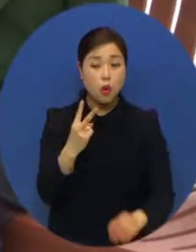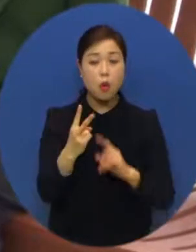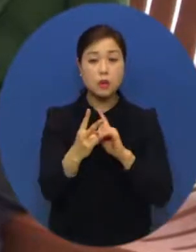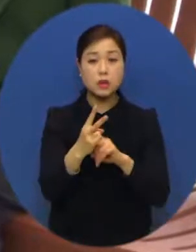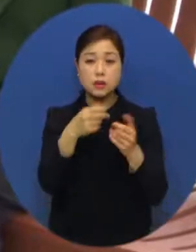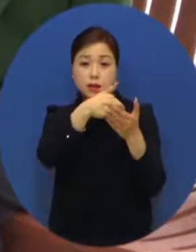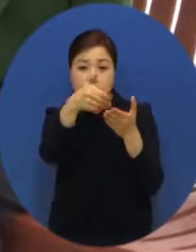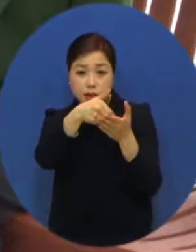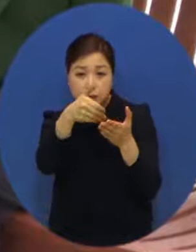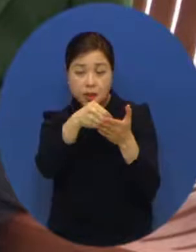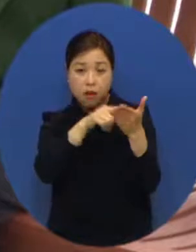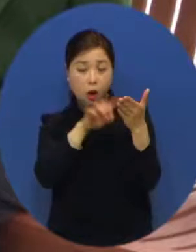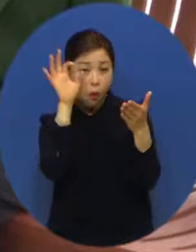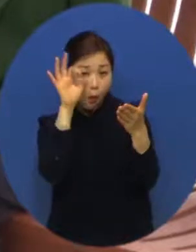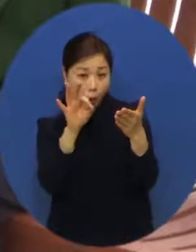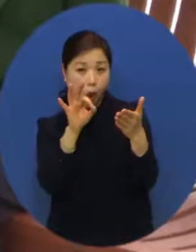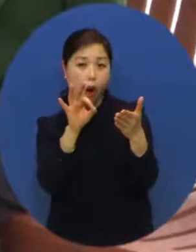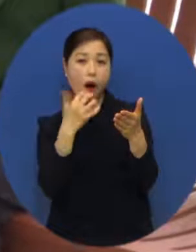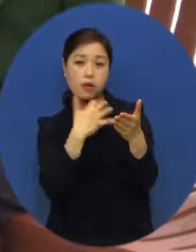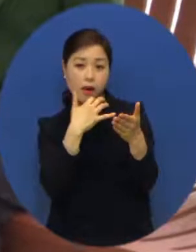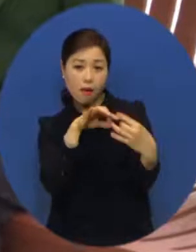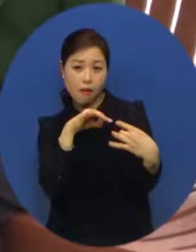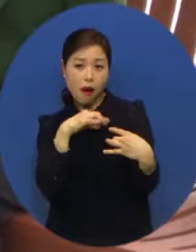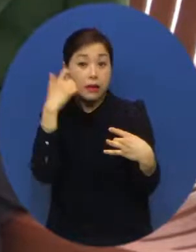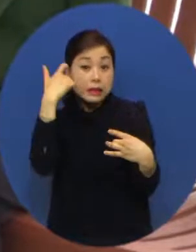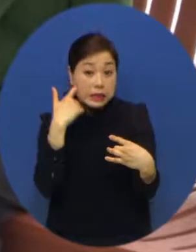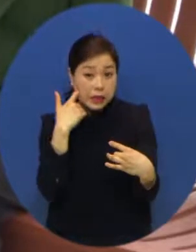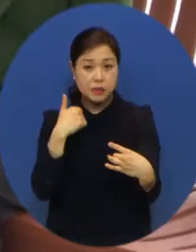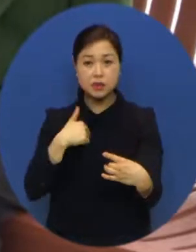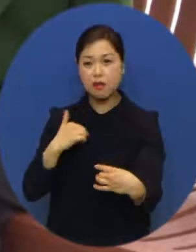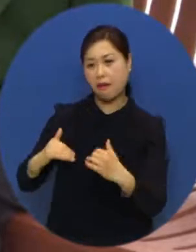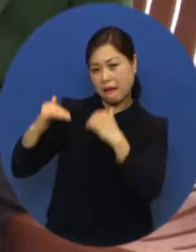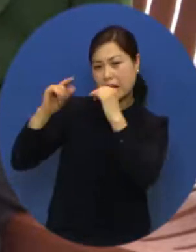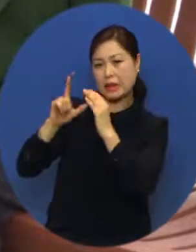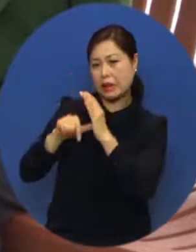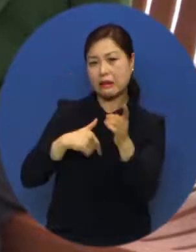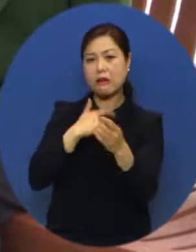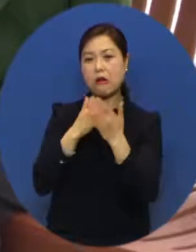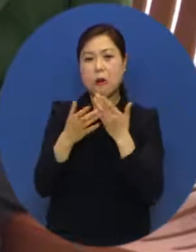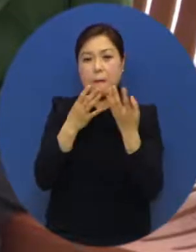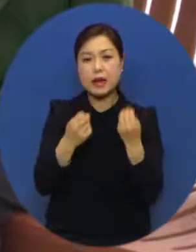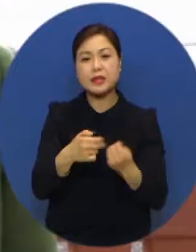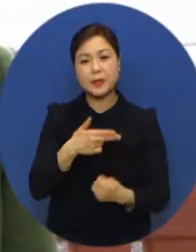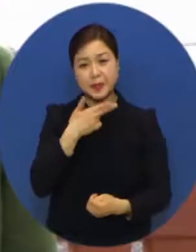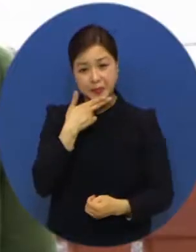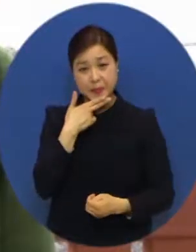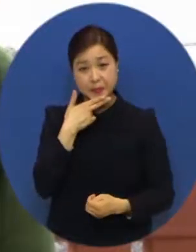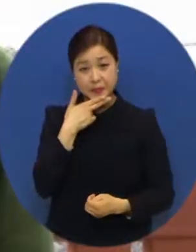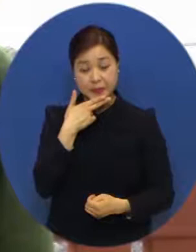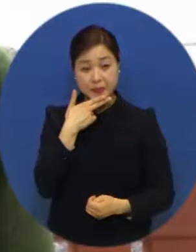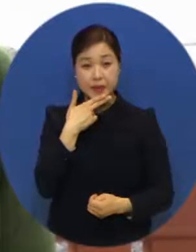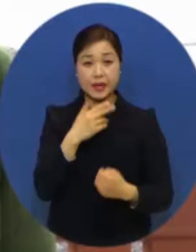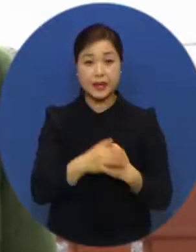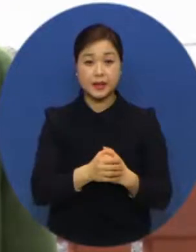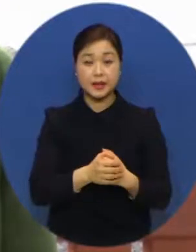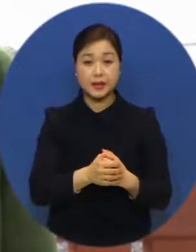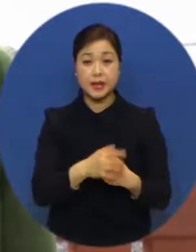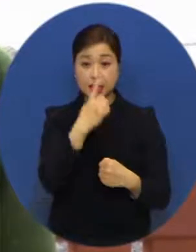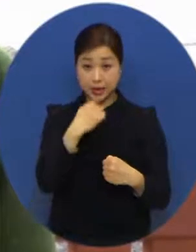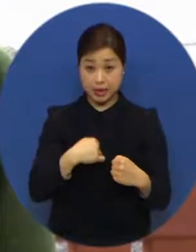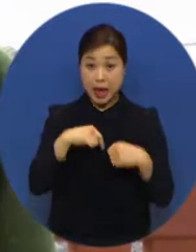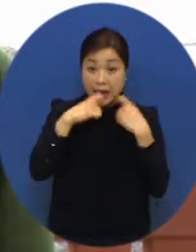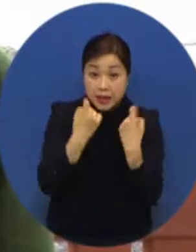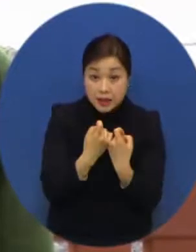느끼고 그런 것이 저희 세대는 없었다고 보여져요. 그랬을 때 자기만의